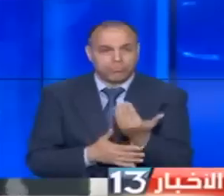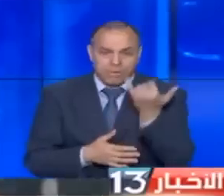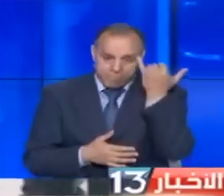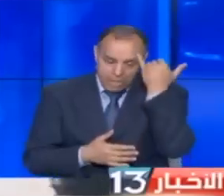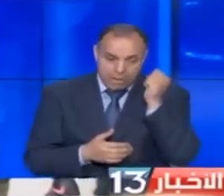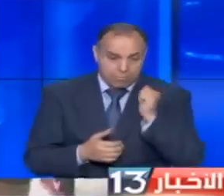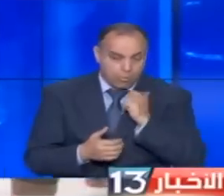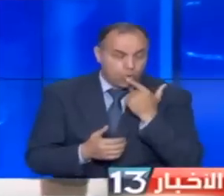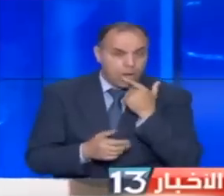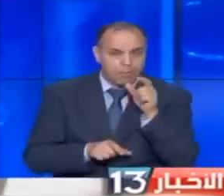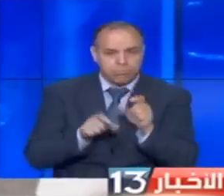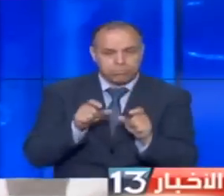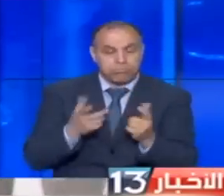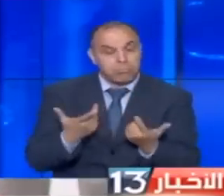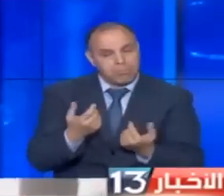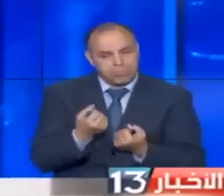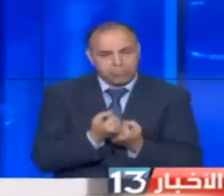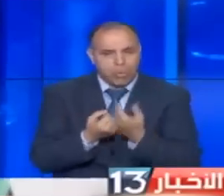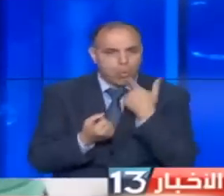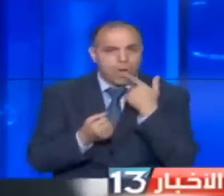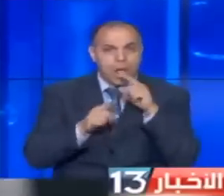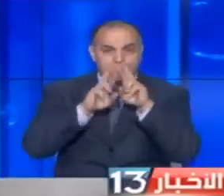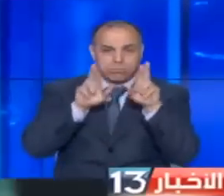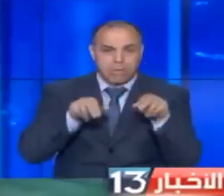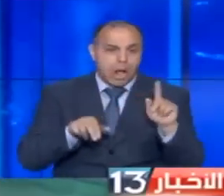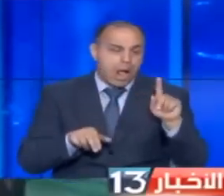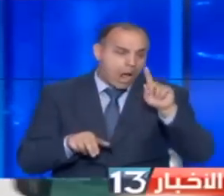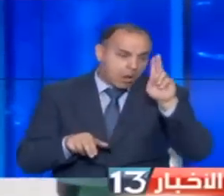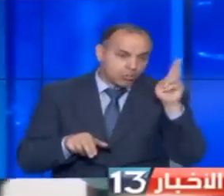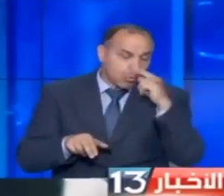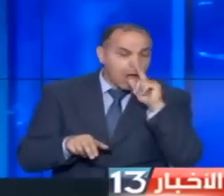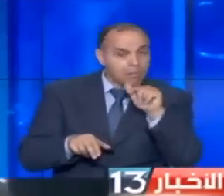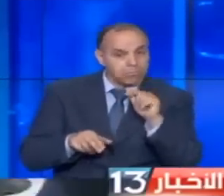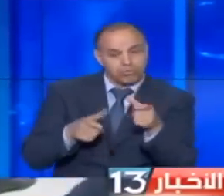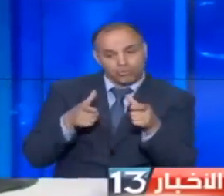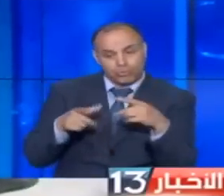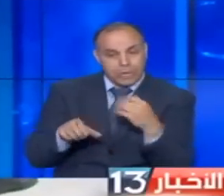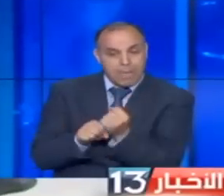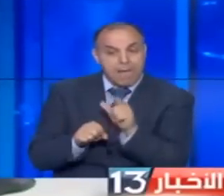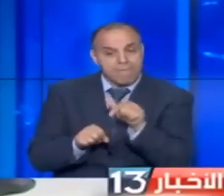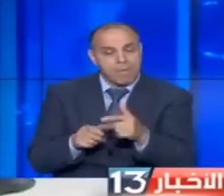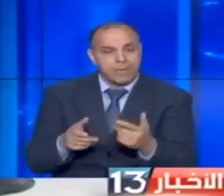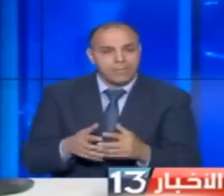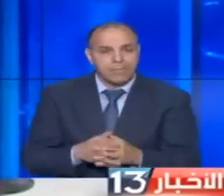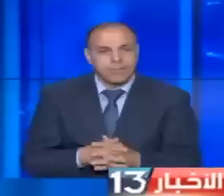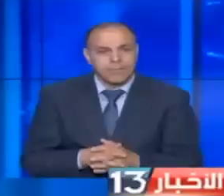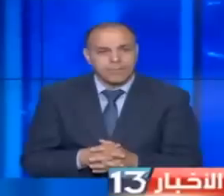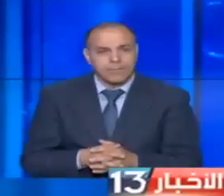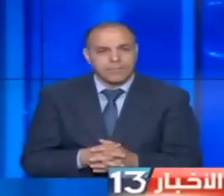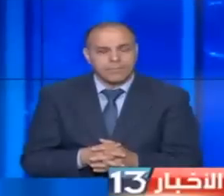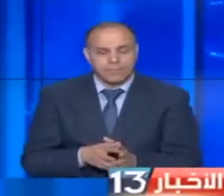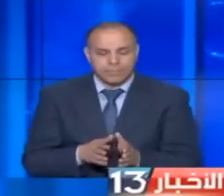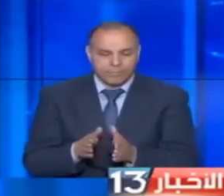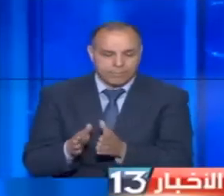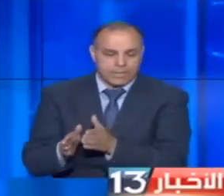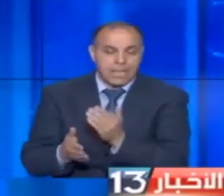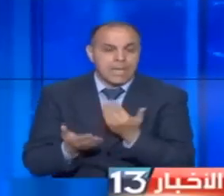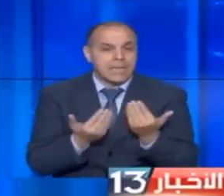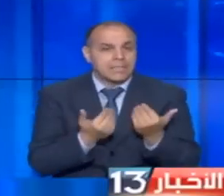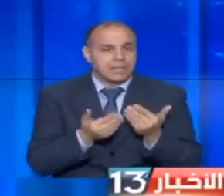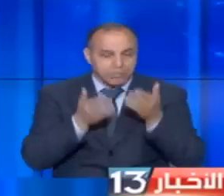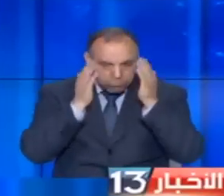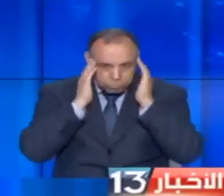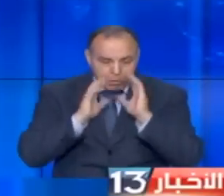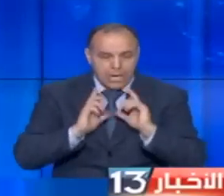عناصر وقد تساعد اصحاب الشهائد العليا في اقتناص فرصه عمل في انتظار تركيز